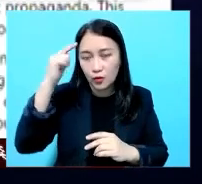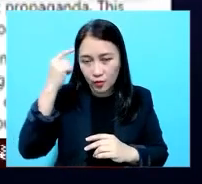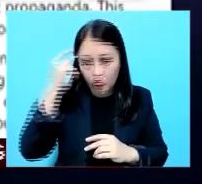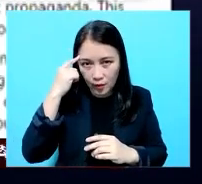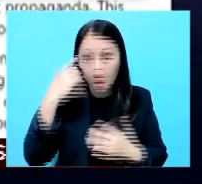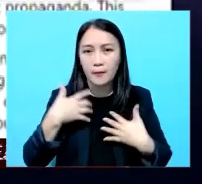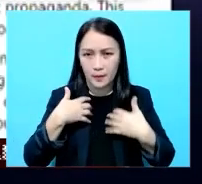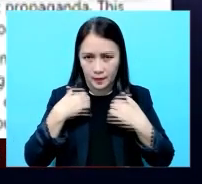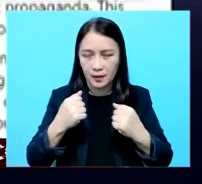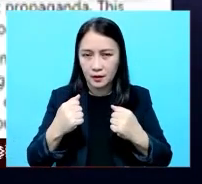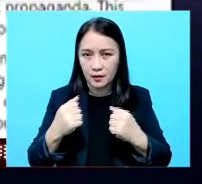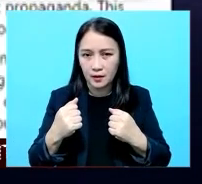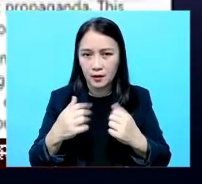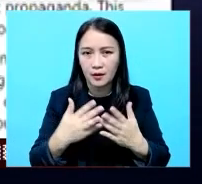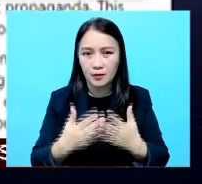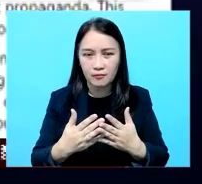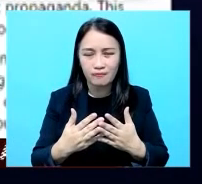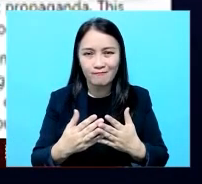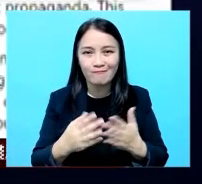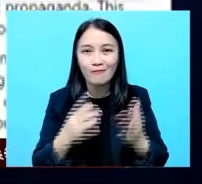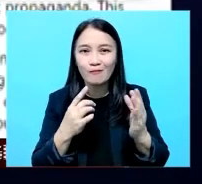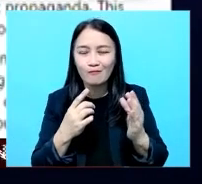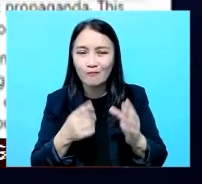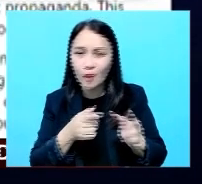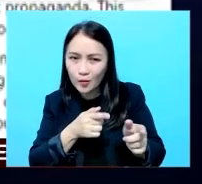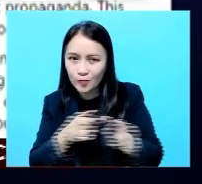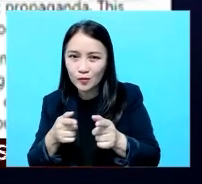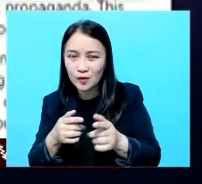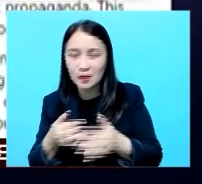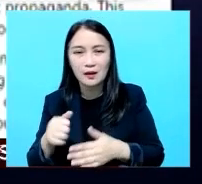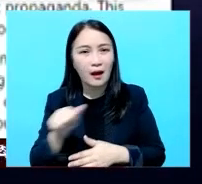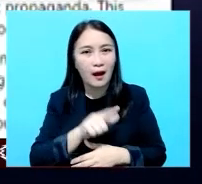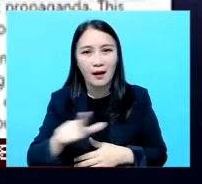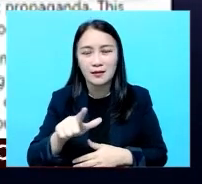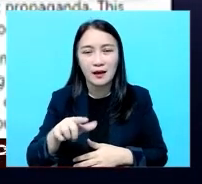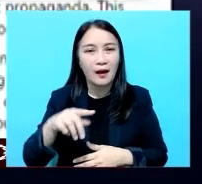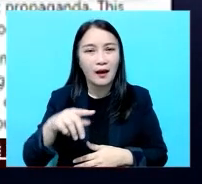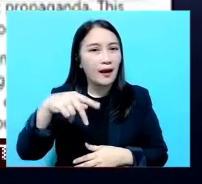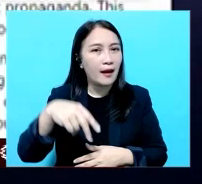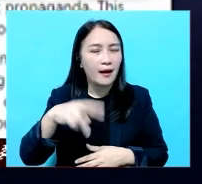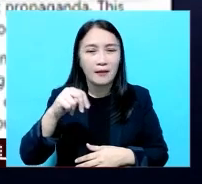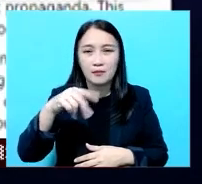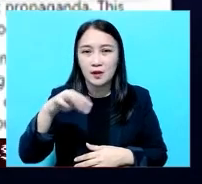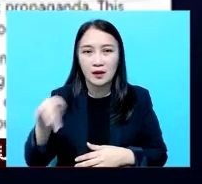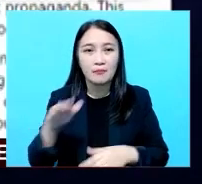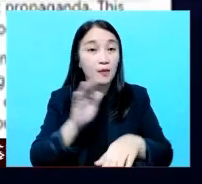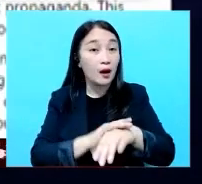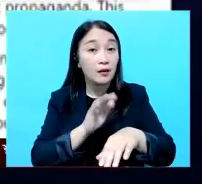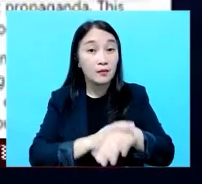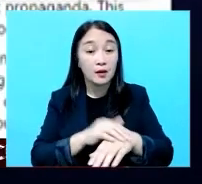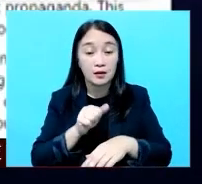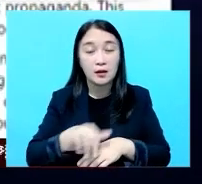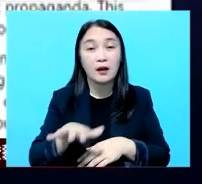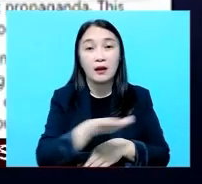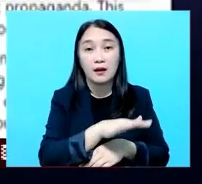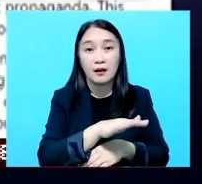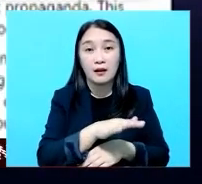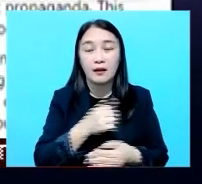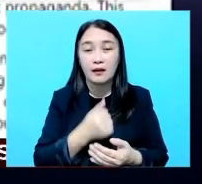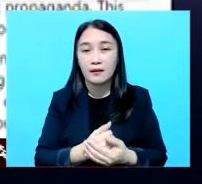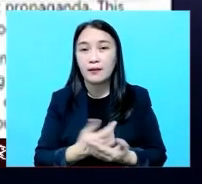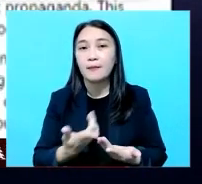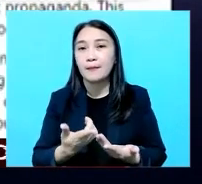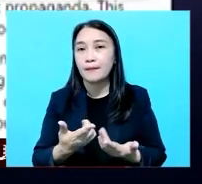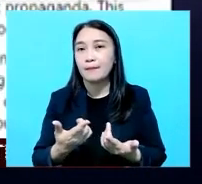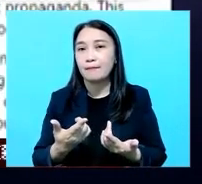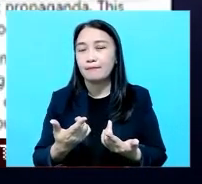anyay terorismong ginagawa ng NPA. Magsilbi nga raw itong babala sa mga kalaban ng Estado na pumapatay ng sibilyan